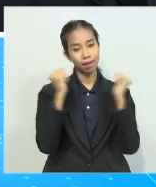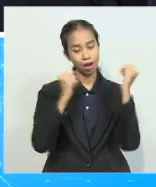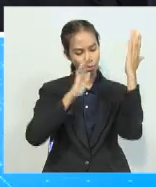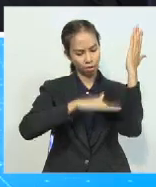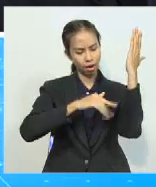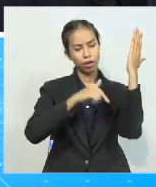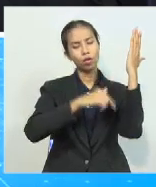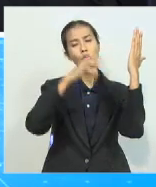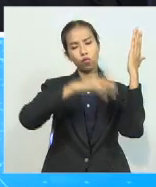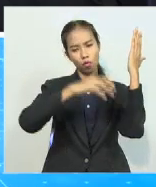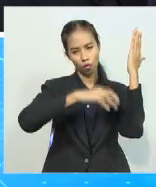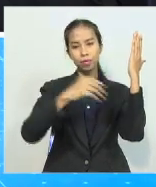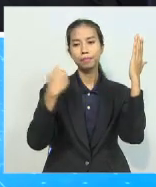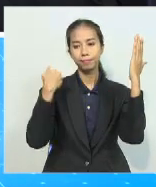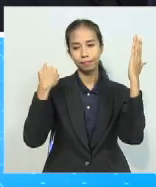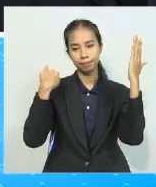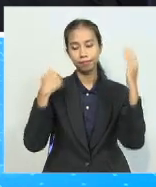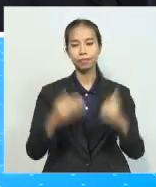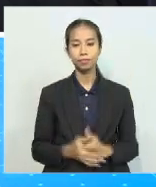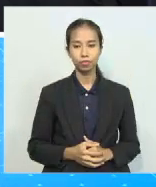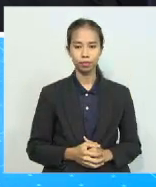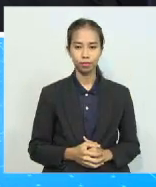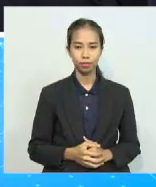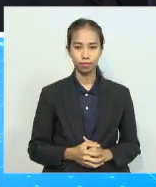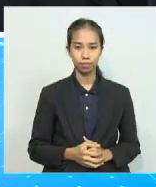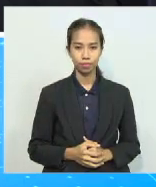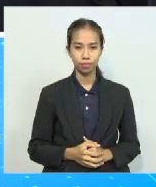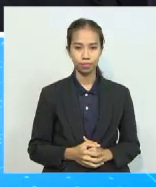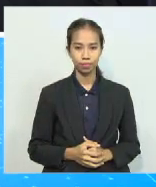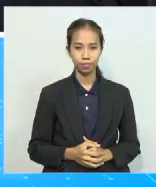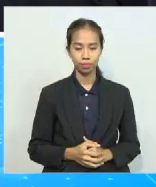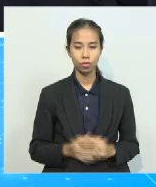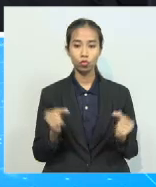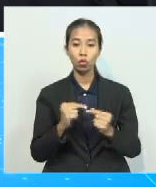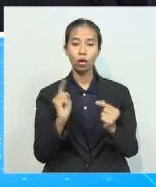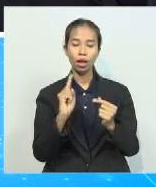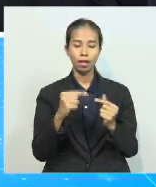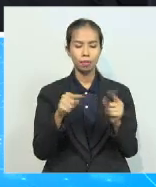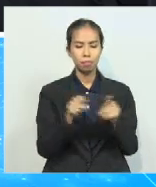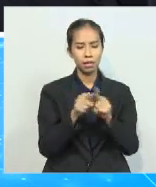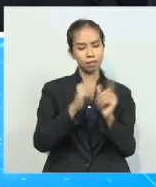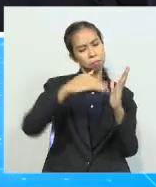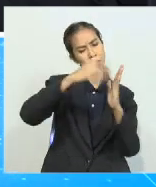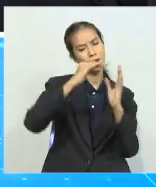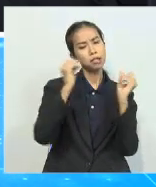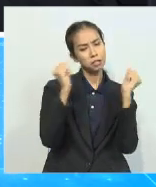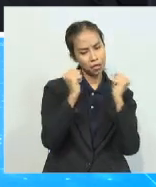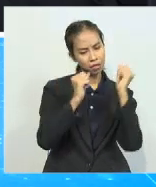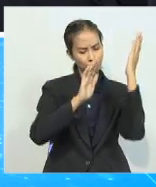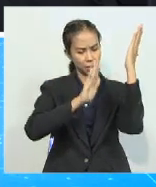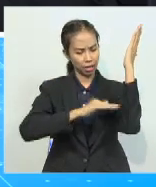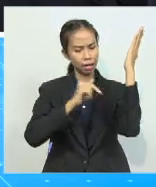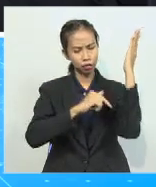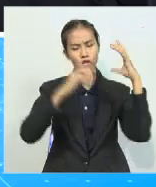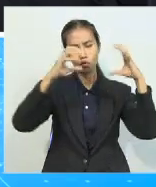ช่ก็จะมีฝนนะครับฝนในช่วงที่เราพูดถึงนั่นแหละช่วงที่เราอากาศเย็นลงเนี่ยเขาก็จะมีฝนลงมานะครับ